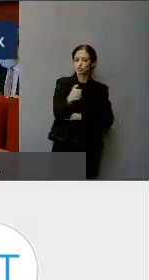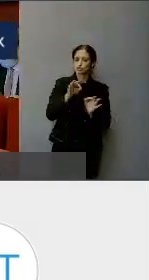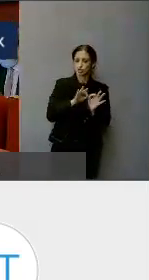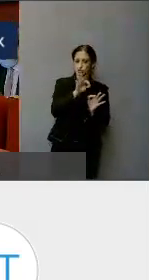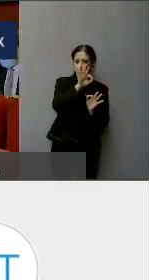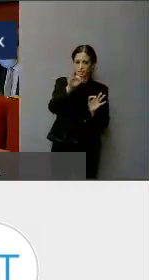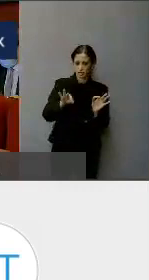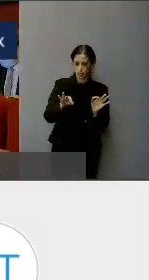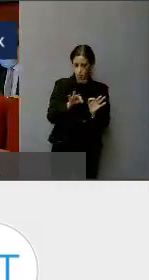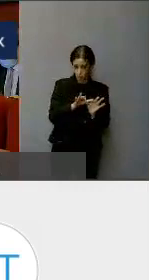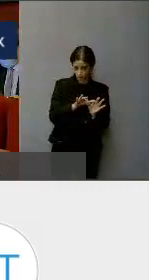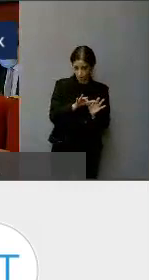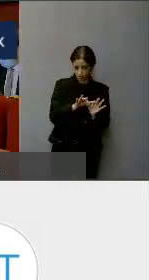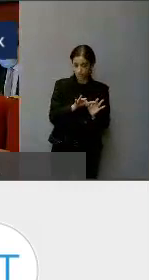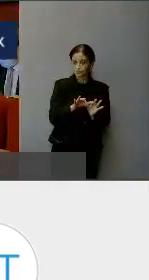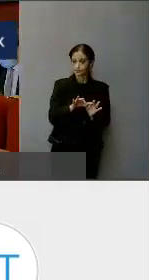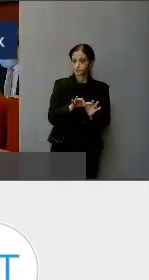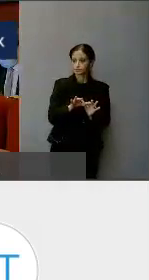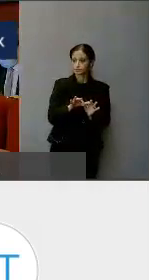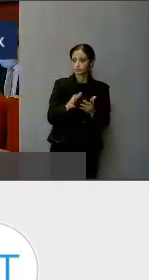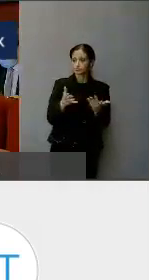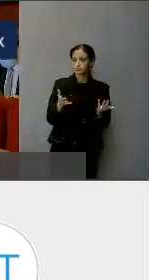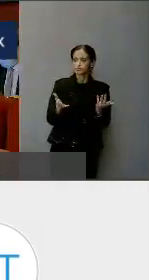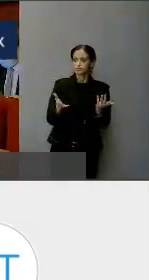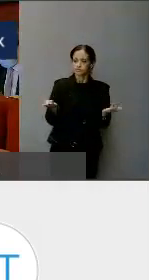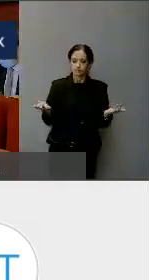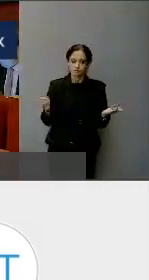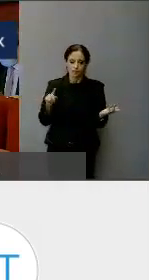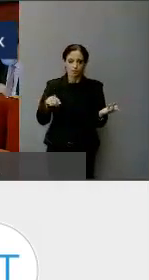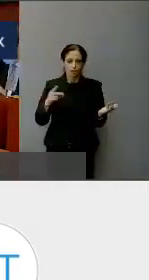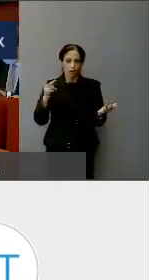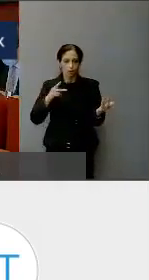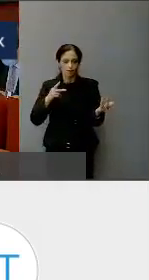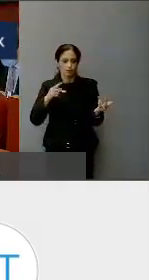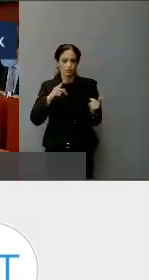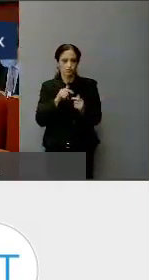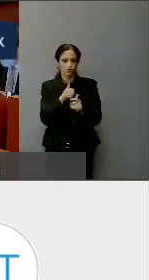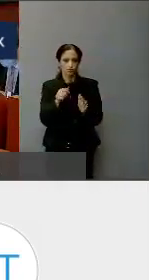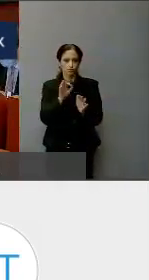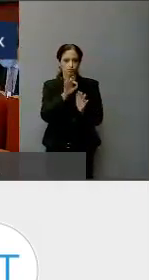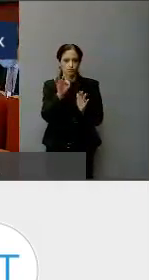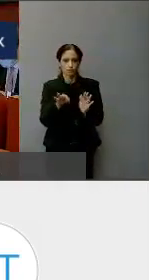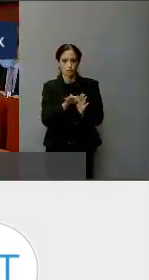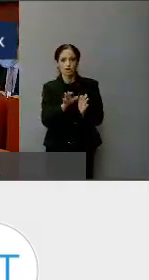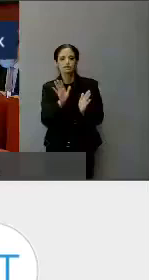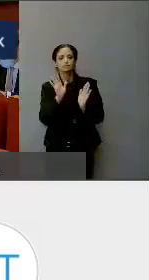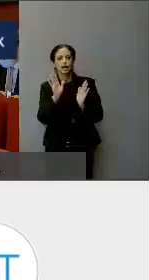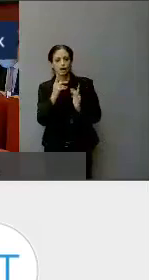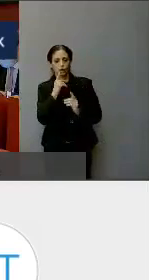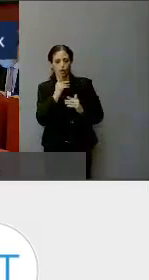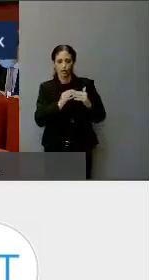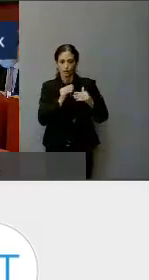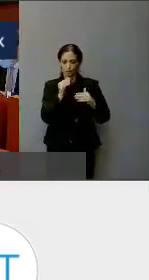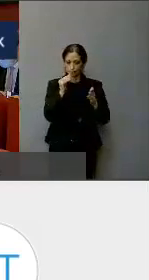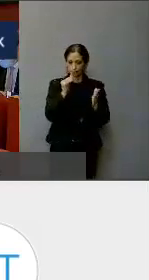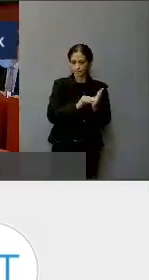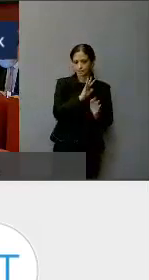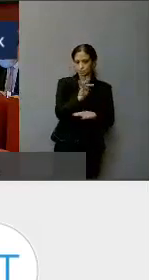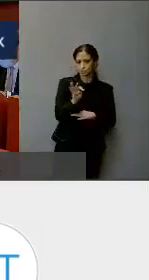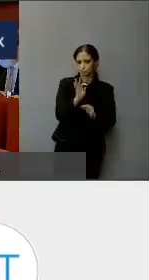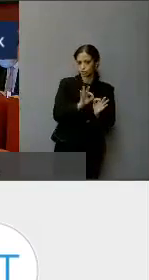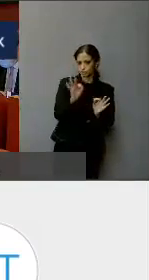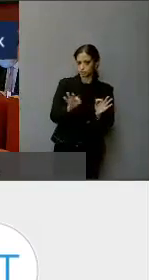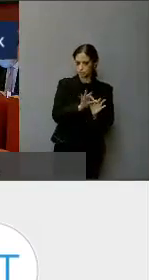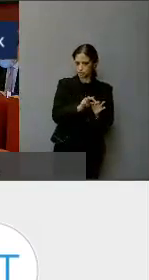una superficie diventa l'ici però poi però ma non sarà 600 metri quadrati potremmo allora non mi chiamo 600 metri quadrati e vediamo 400 metri quadrati